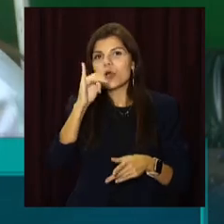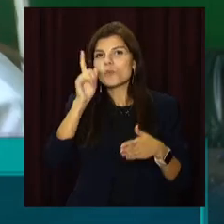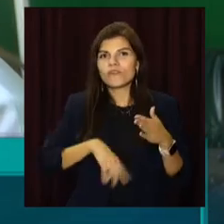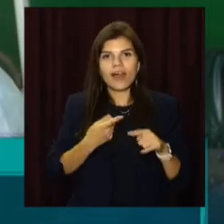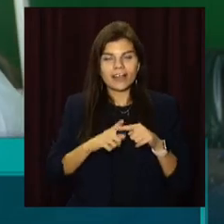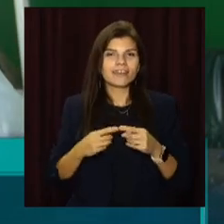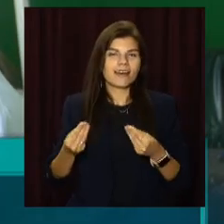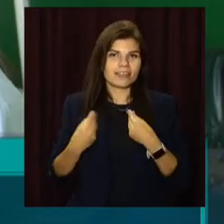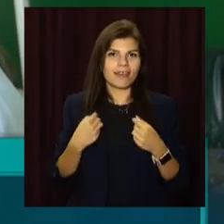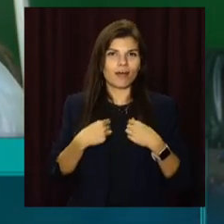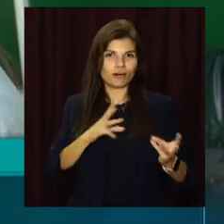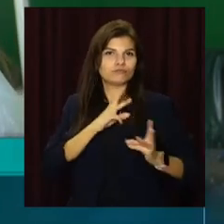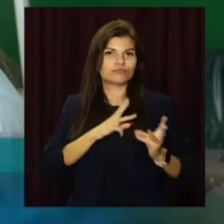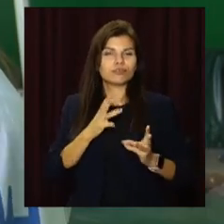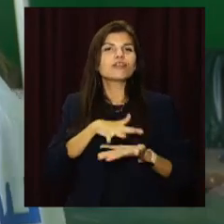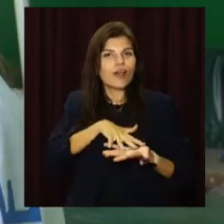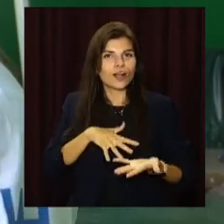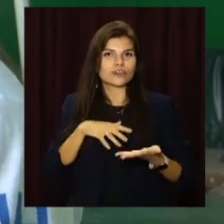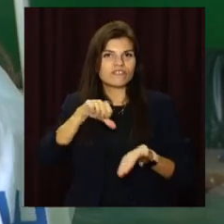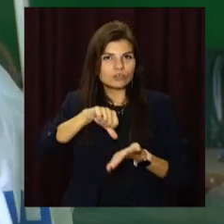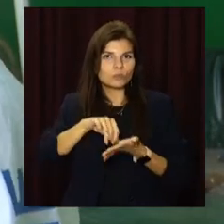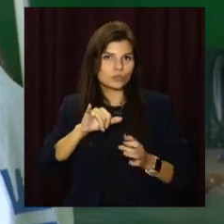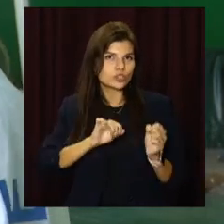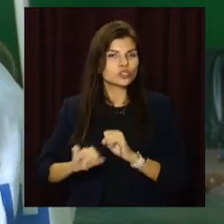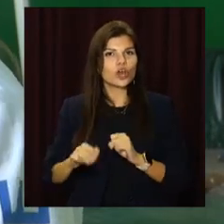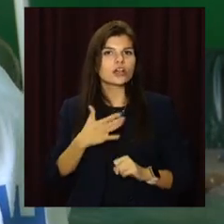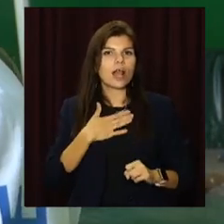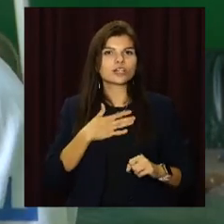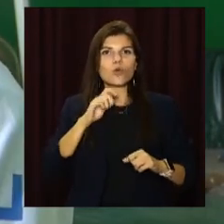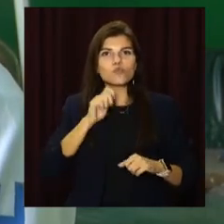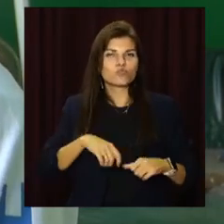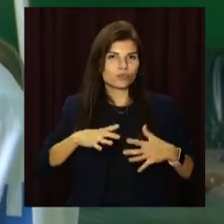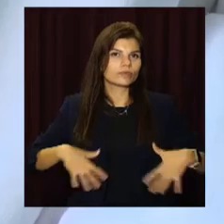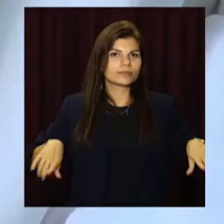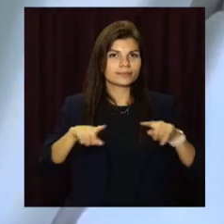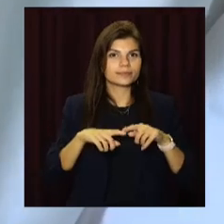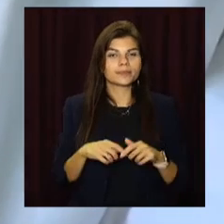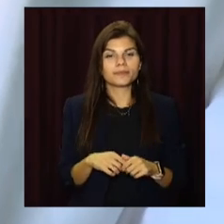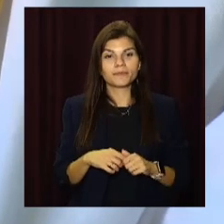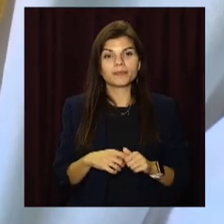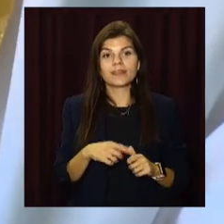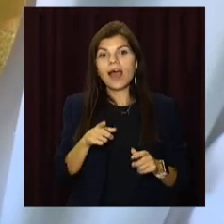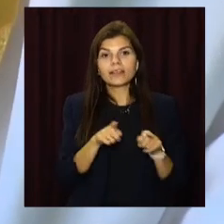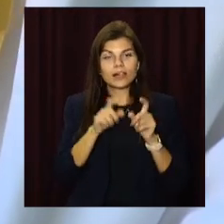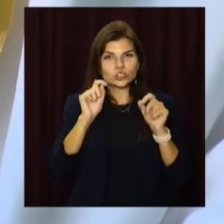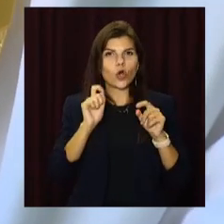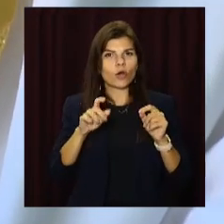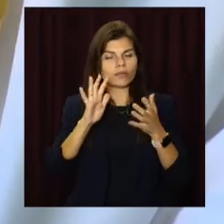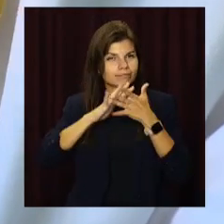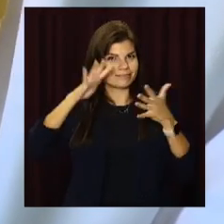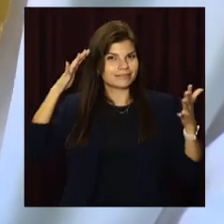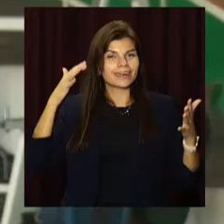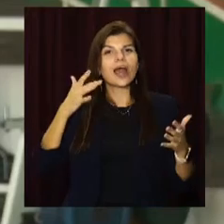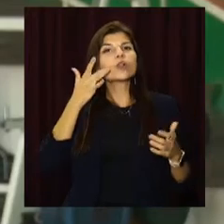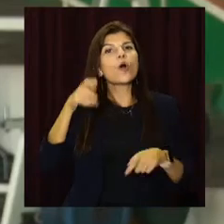це надихає на бажання далі виступати і захищати наш регіон і нашу країну. А ось так блищить золота нагорода